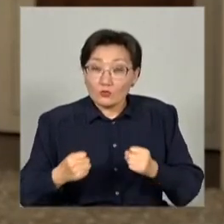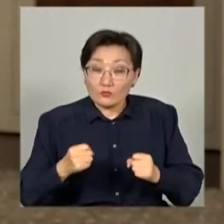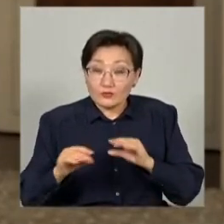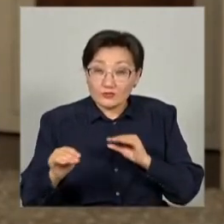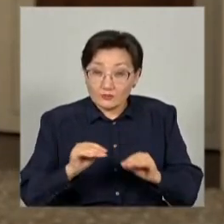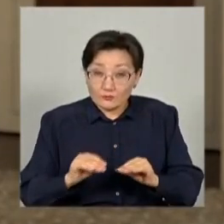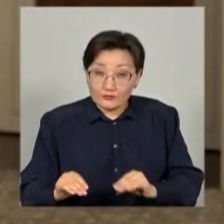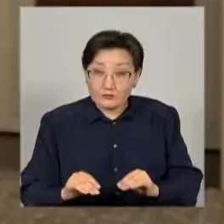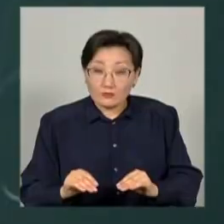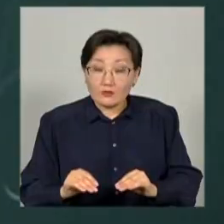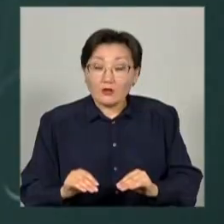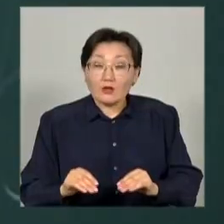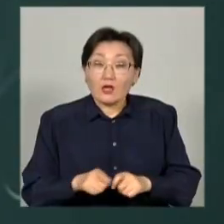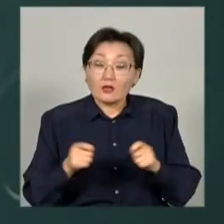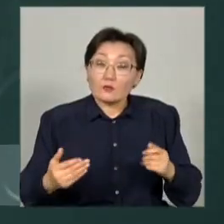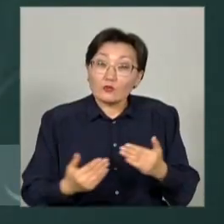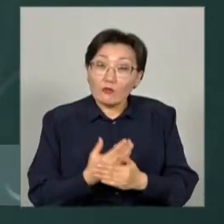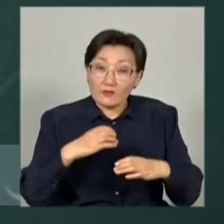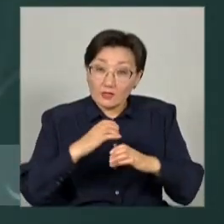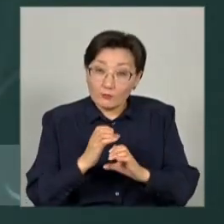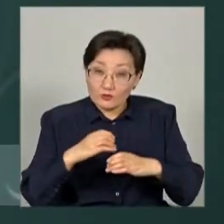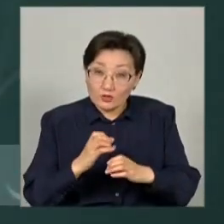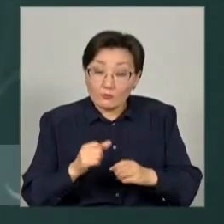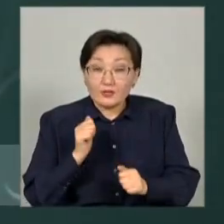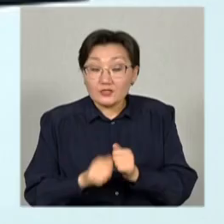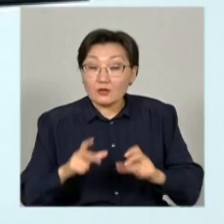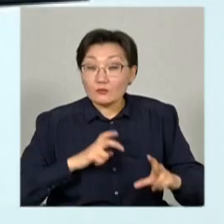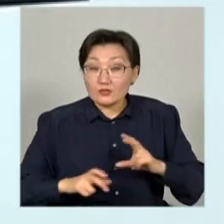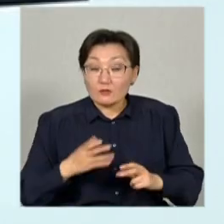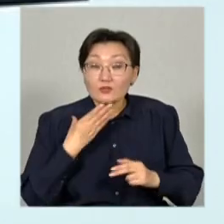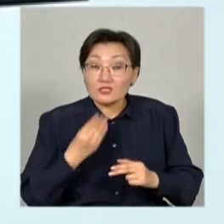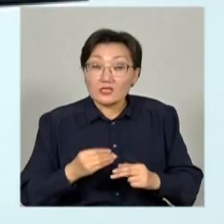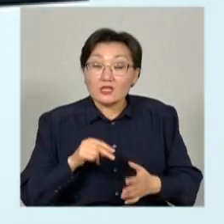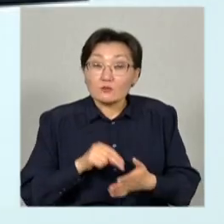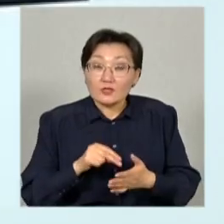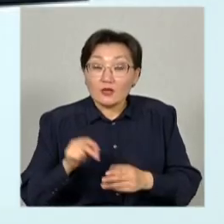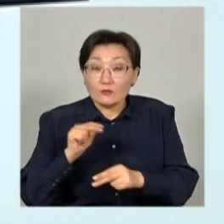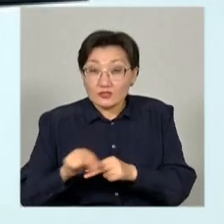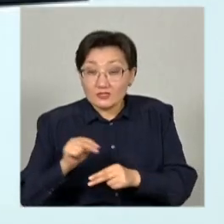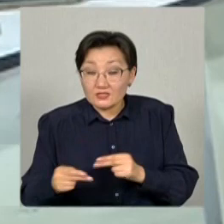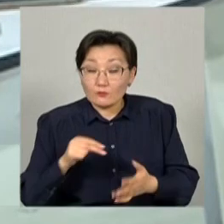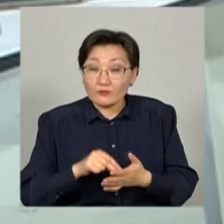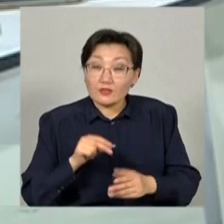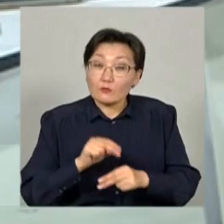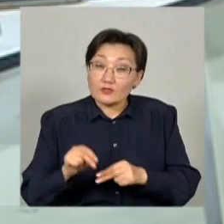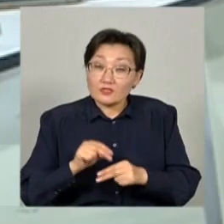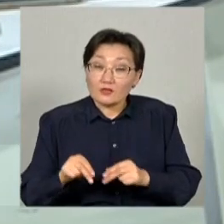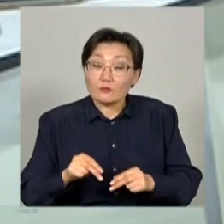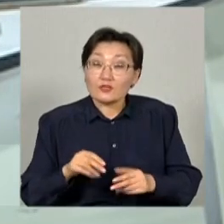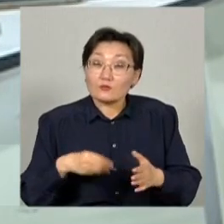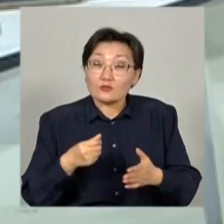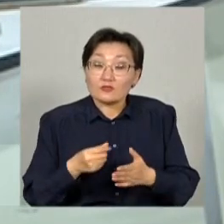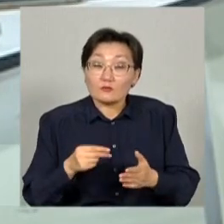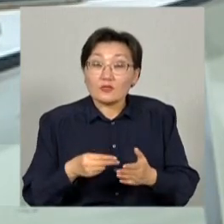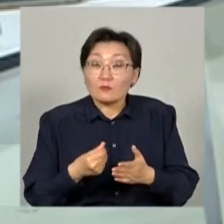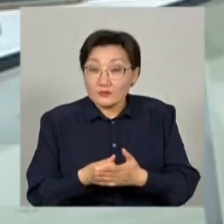открывать новые лаборатории. По данным профильного ведомства, в каждом университете своя цена на обучение. Если стоимость образования на коммерческой основе все